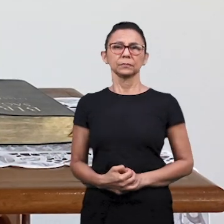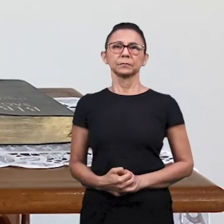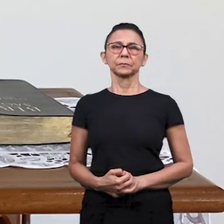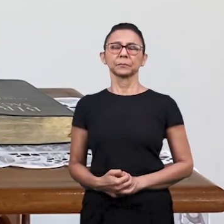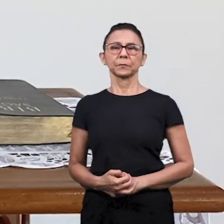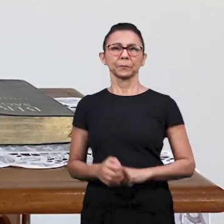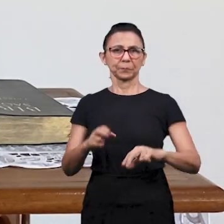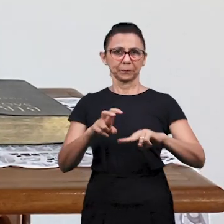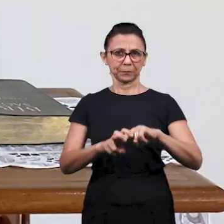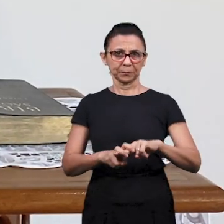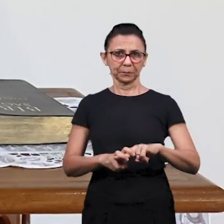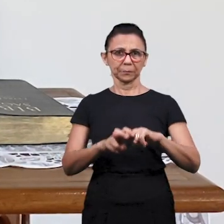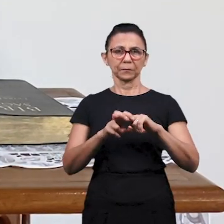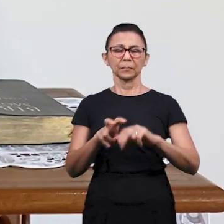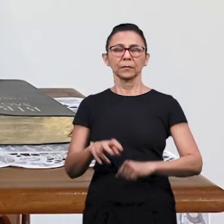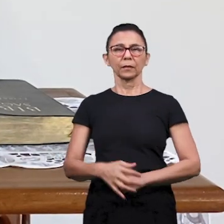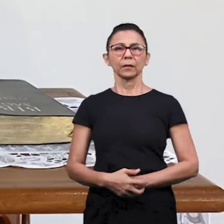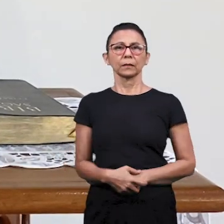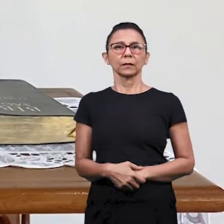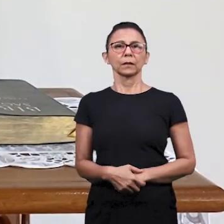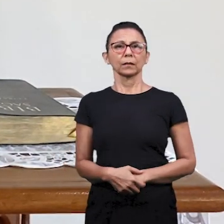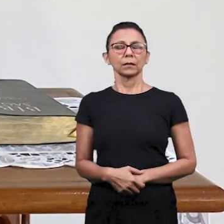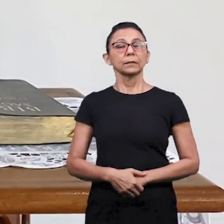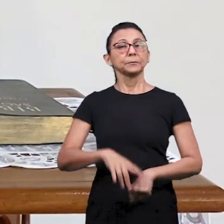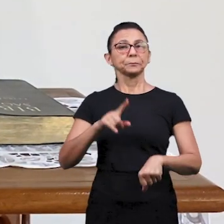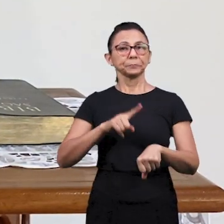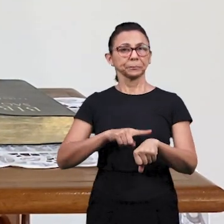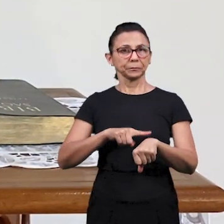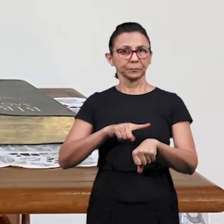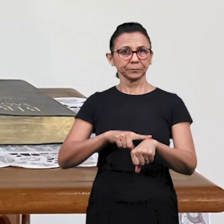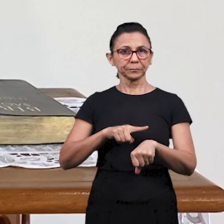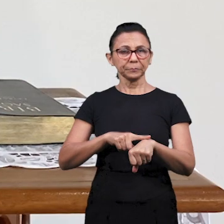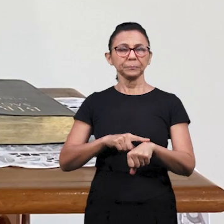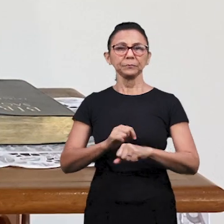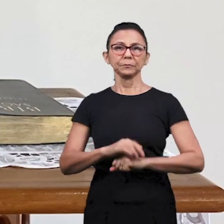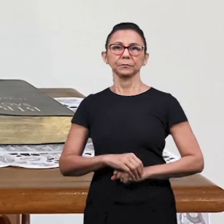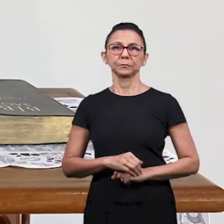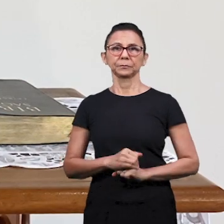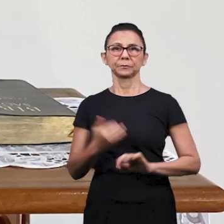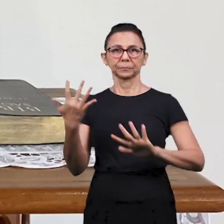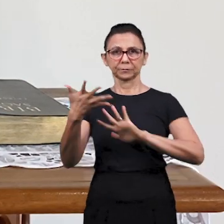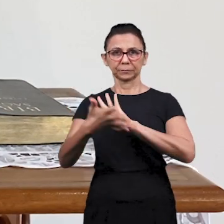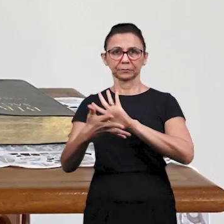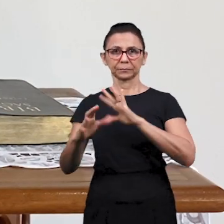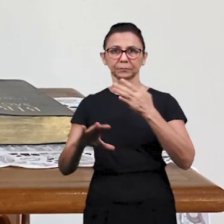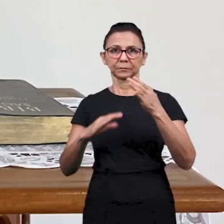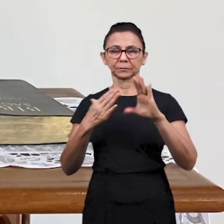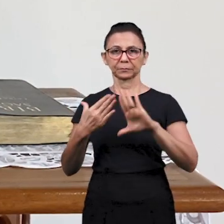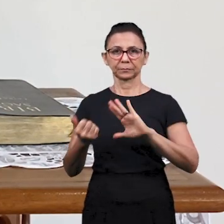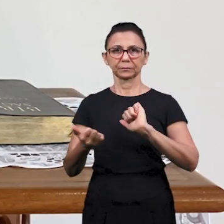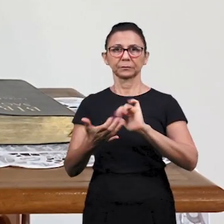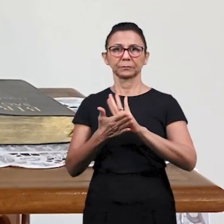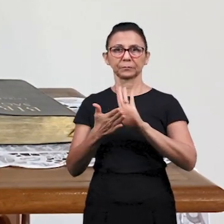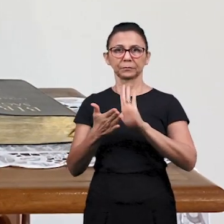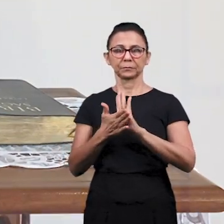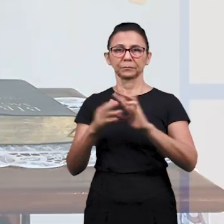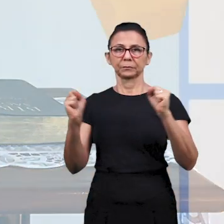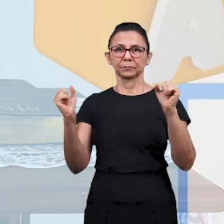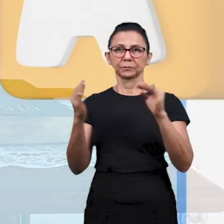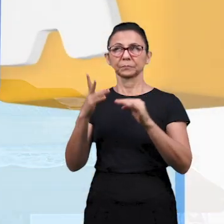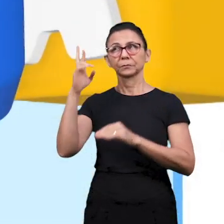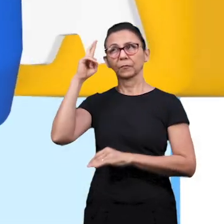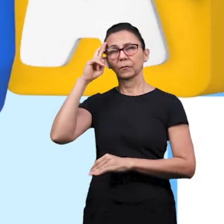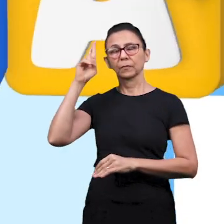Аминь. Давайте присядем и в этот момент споем псалом